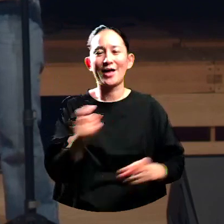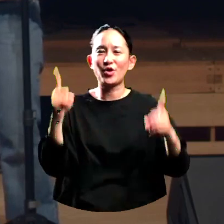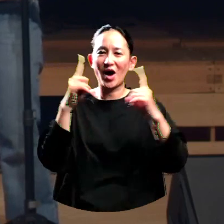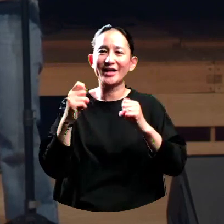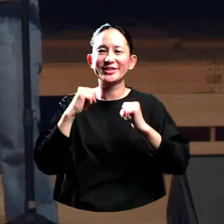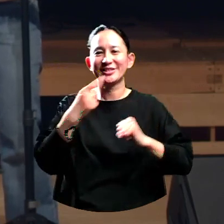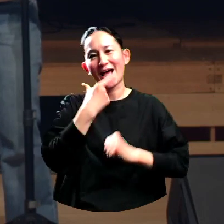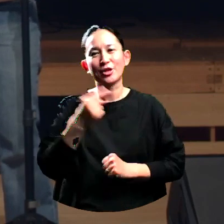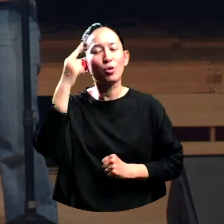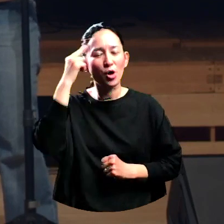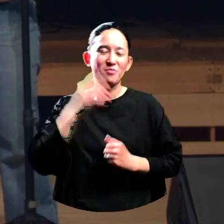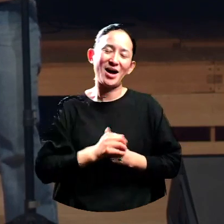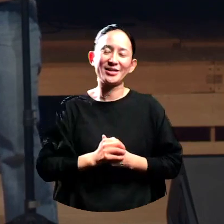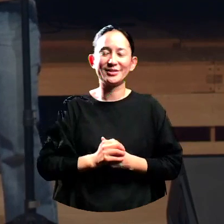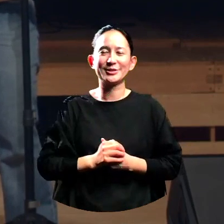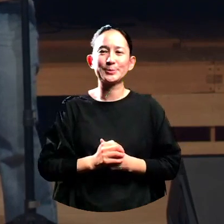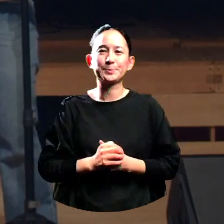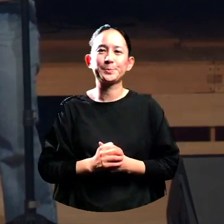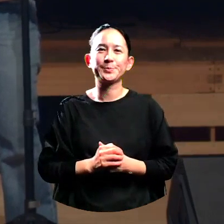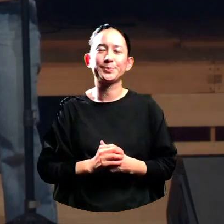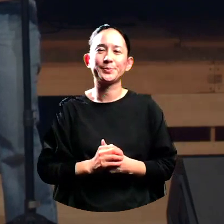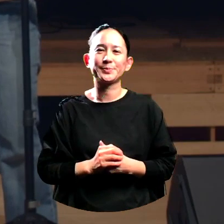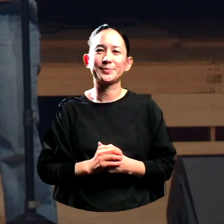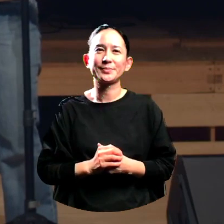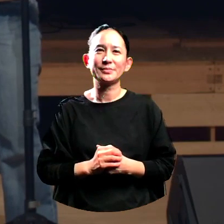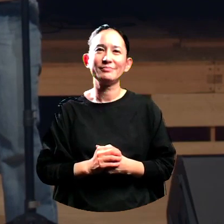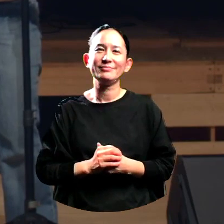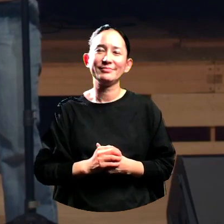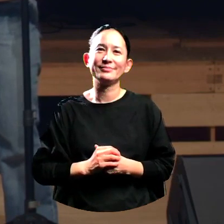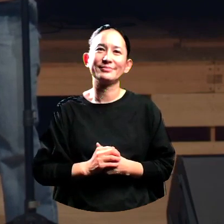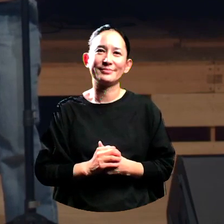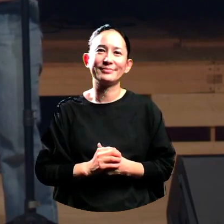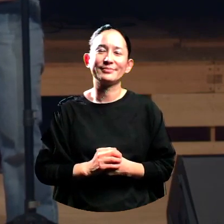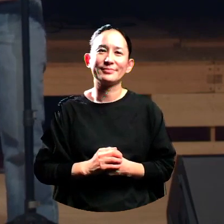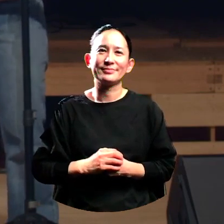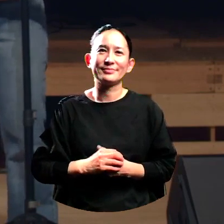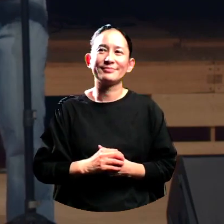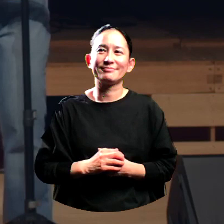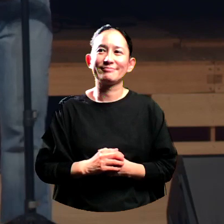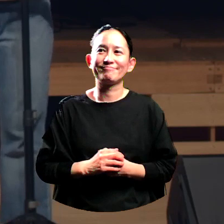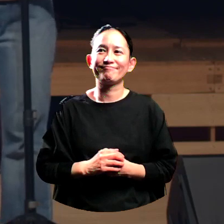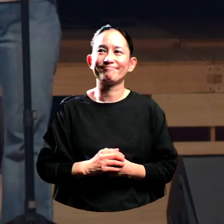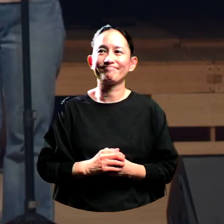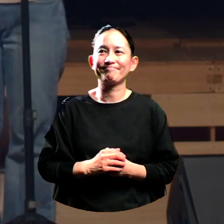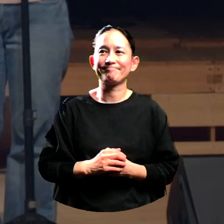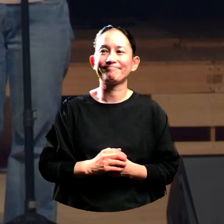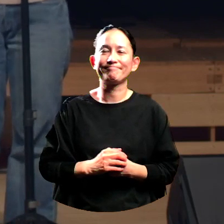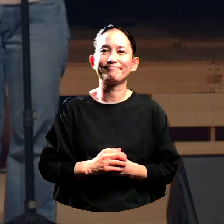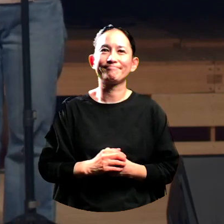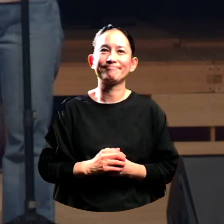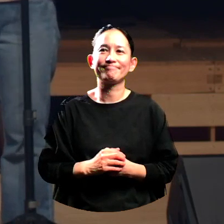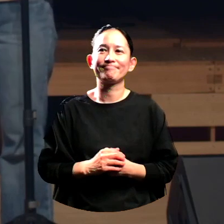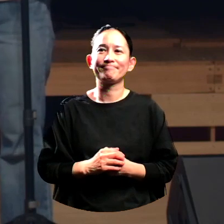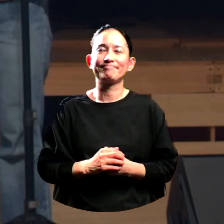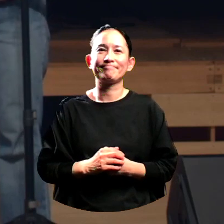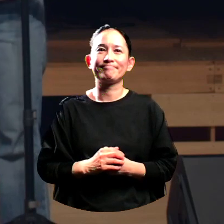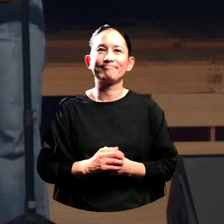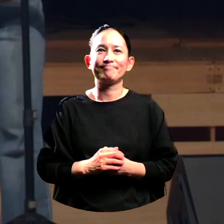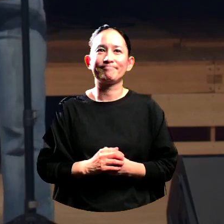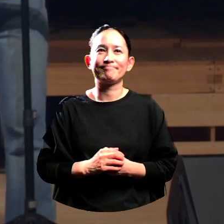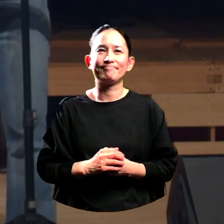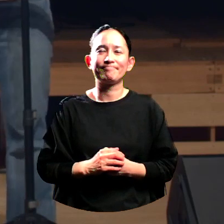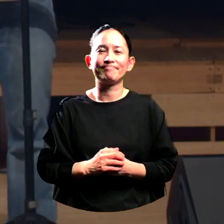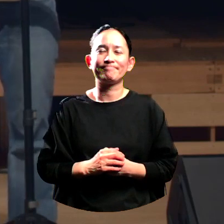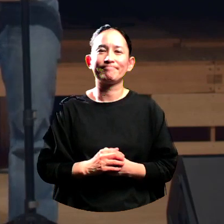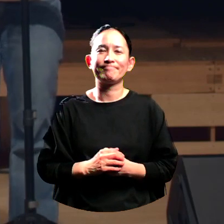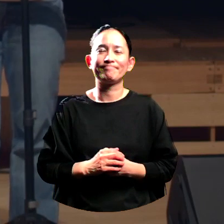母教会はハワイあのにあるのであのハワイの文化ハワイのルーツを大切にしています。 So we always start